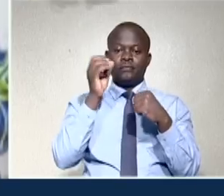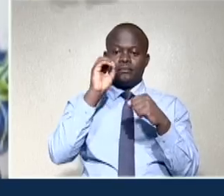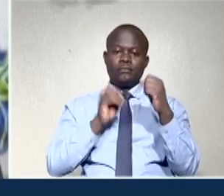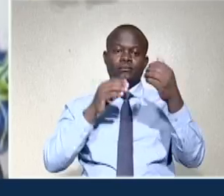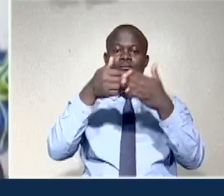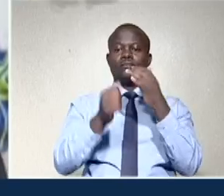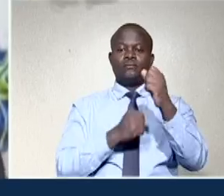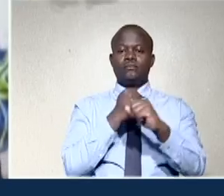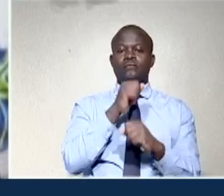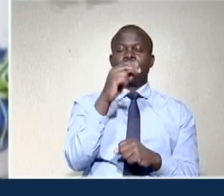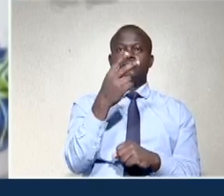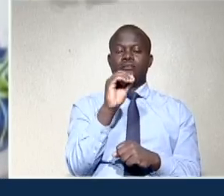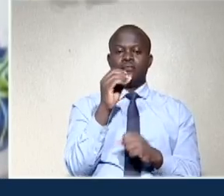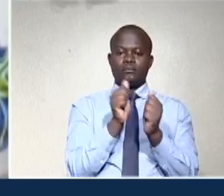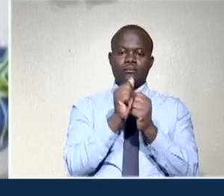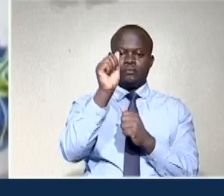muri